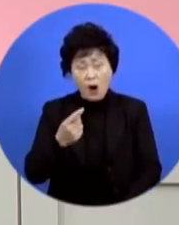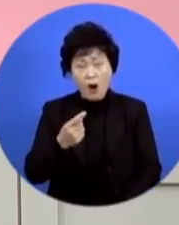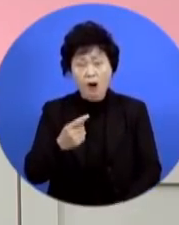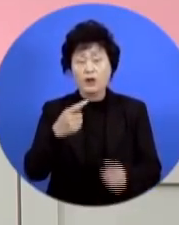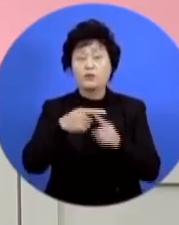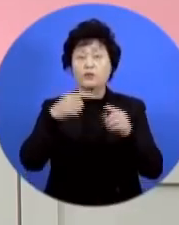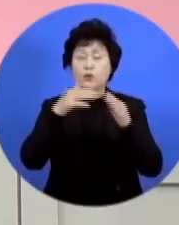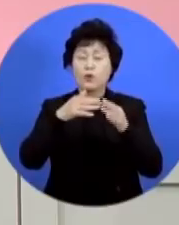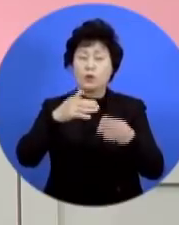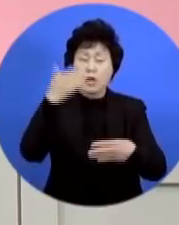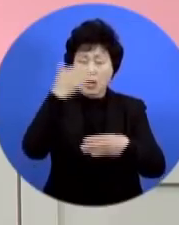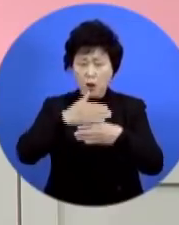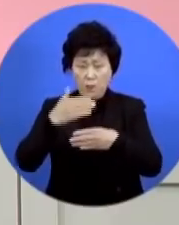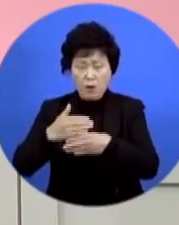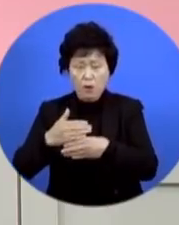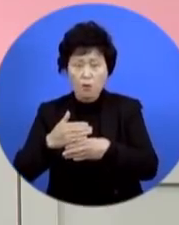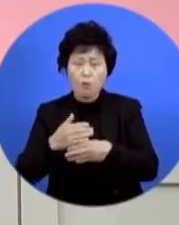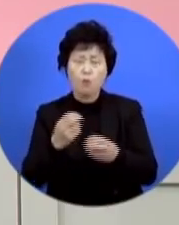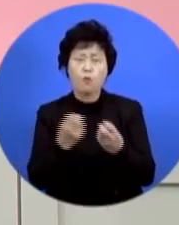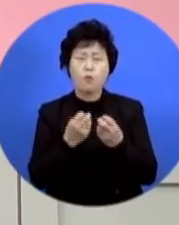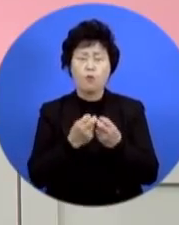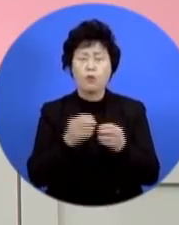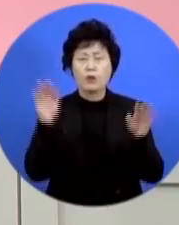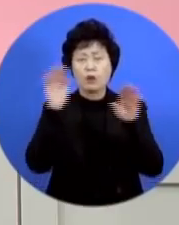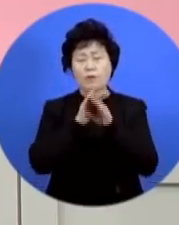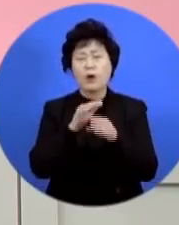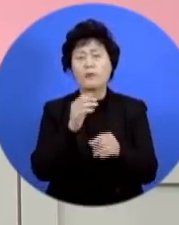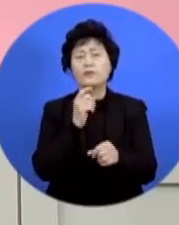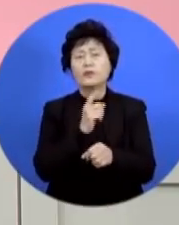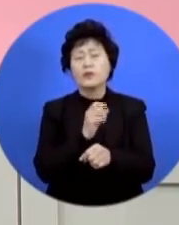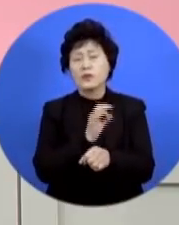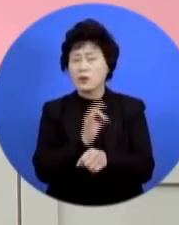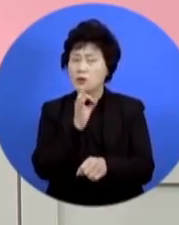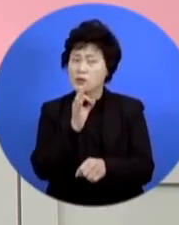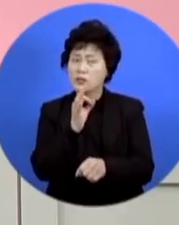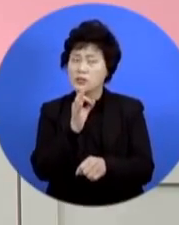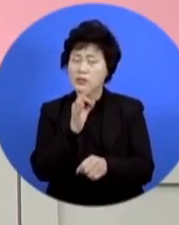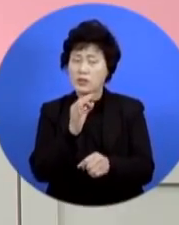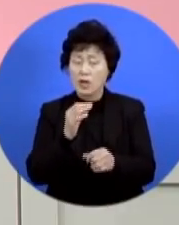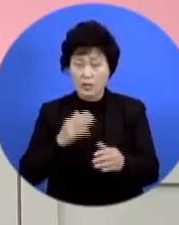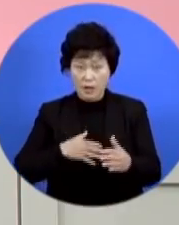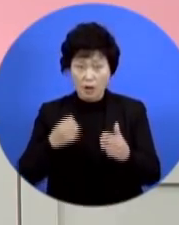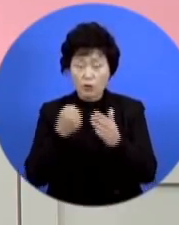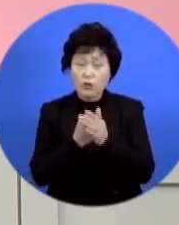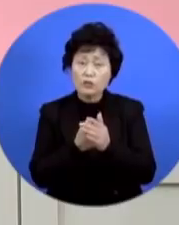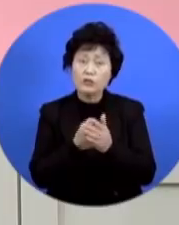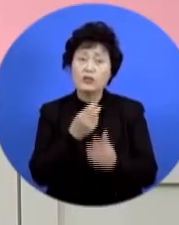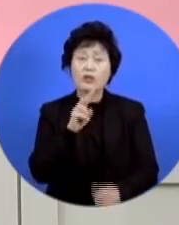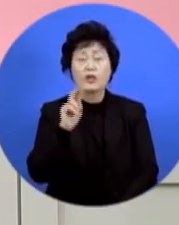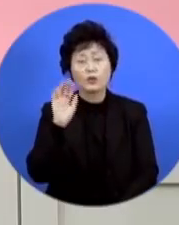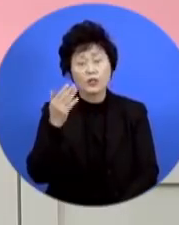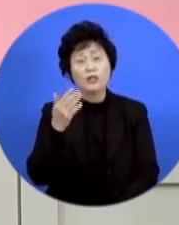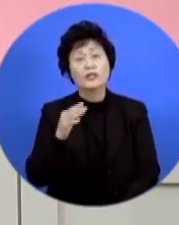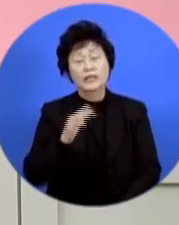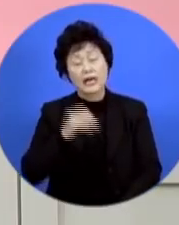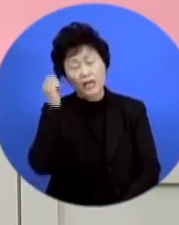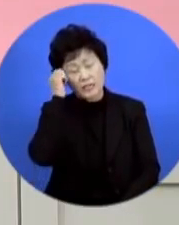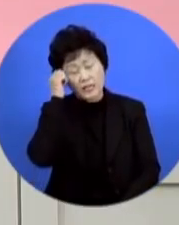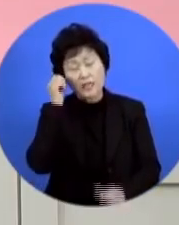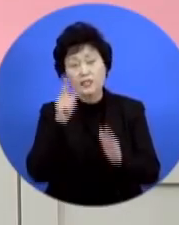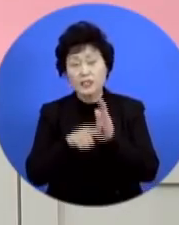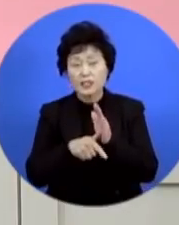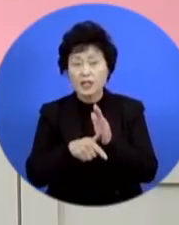폐쇄시키고. 맞아요, 예. 맞아요. 그 밤 10시에 결정을 해야 되는 거예요. 목사님. 토요일 밤에. 아니, 밤 10시에. 저는 보통 9시 반에 자거든요.